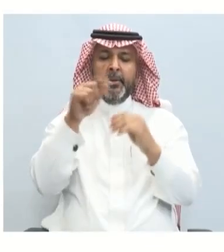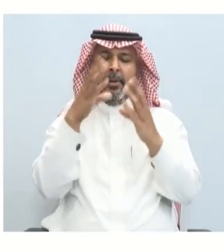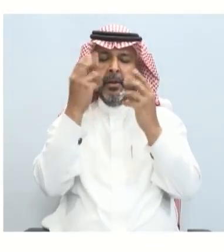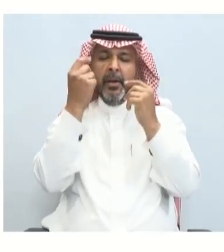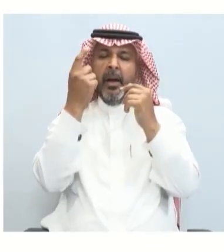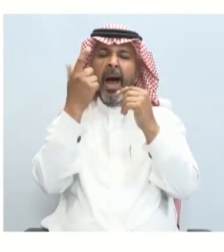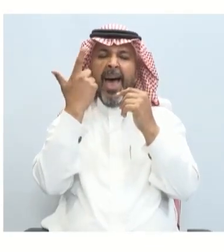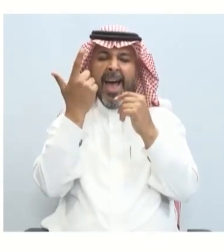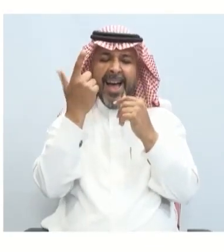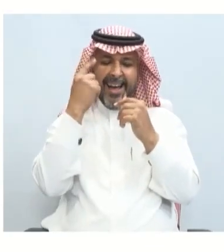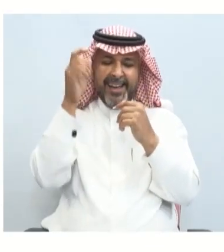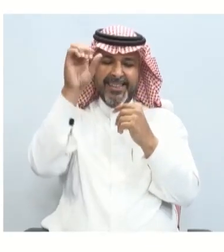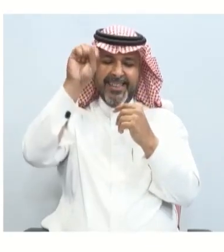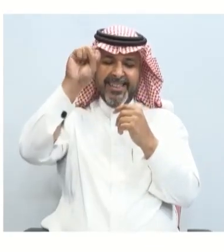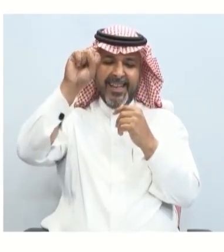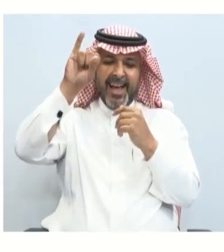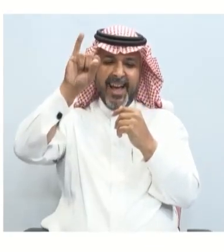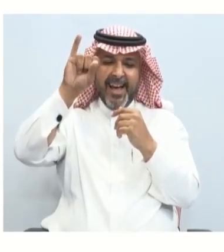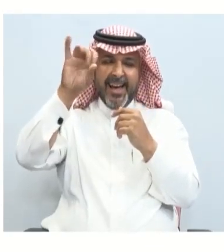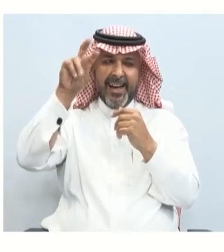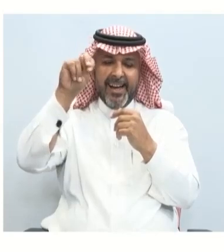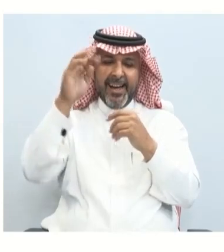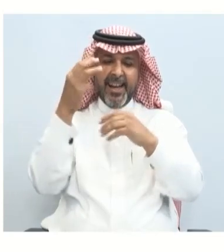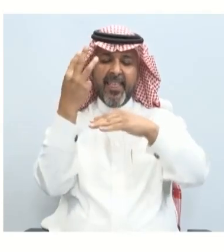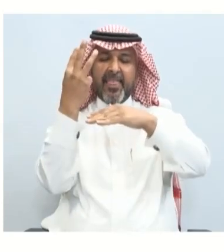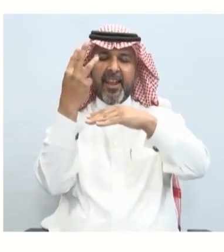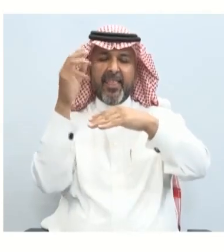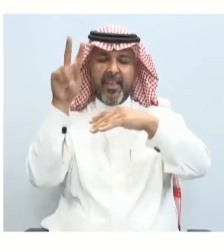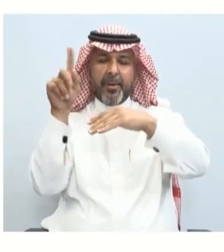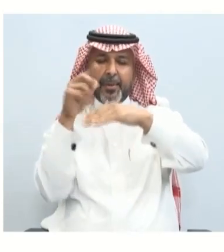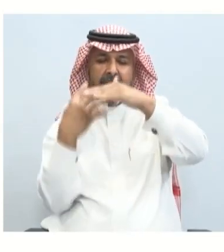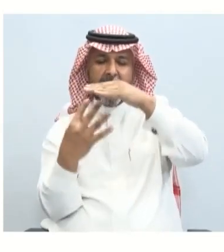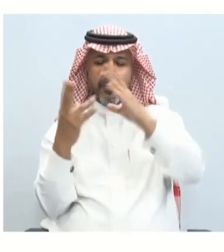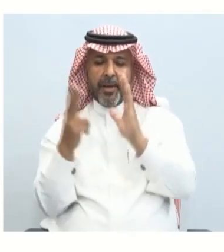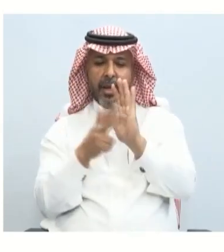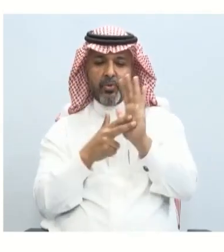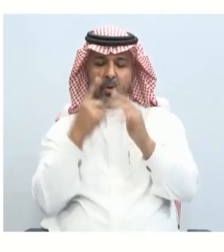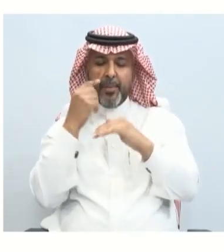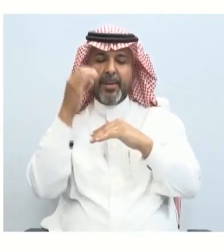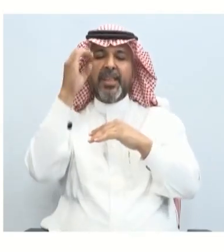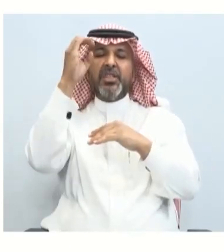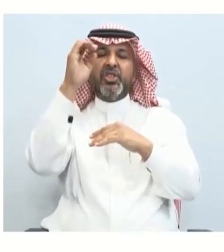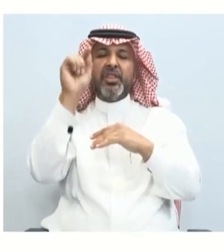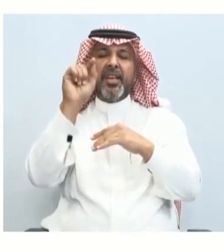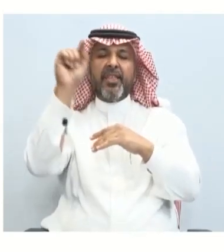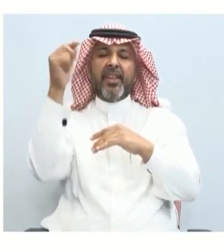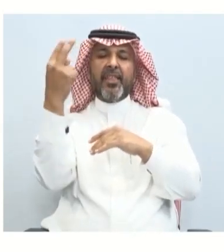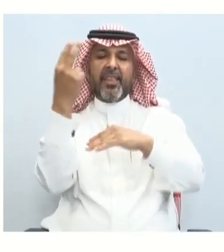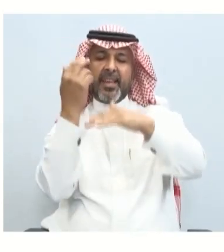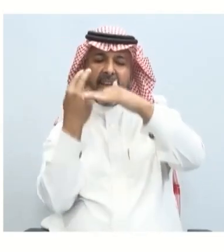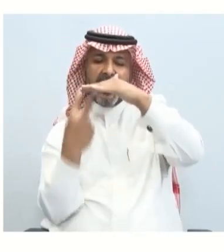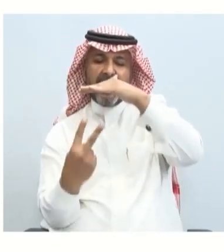درجه فساين 135 درجه حيكون جذر 2 على 2 لان هذه من الزوايا يعني اللي